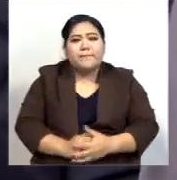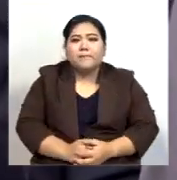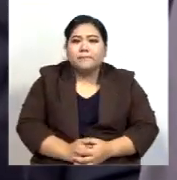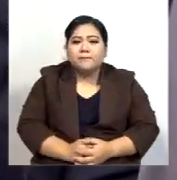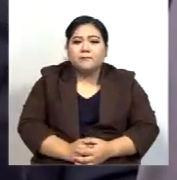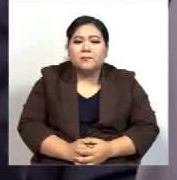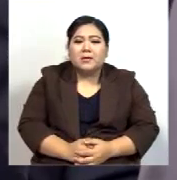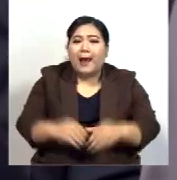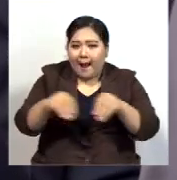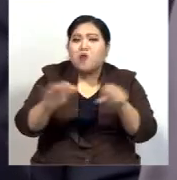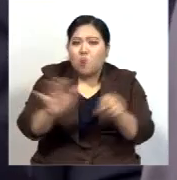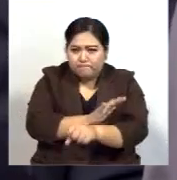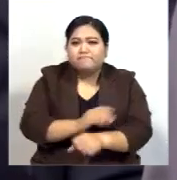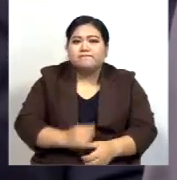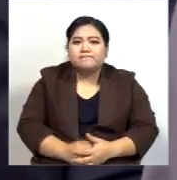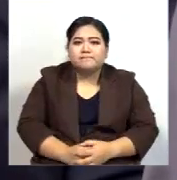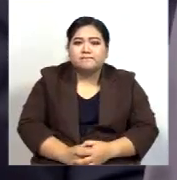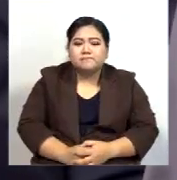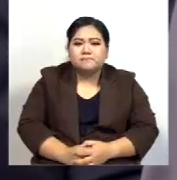ก็บอกไปแล้วเกือบจะครบแล้วครับครับ